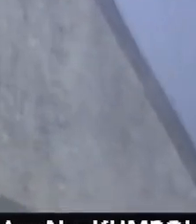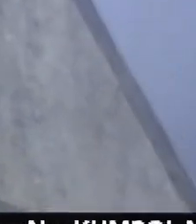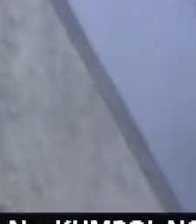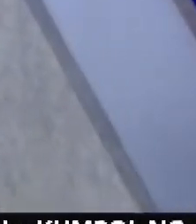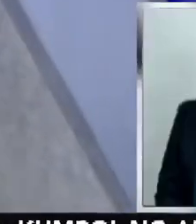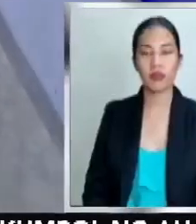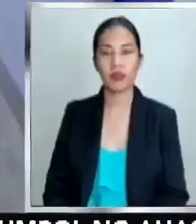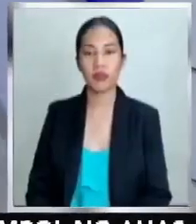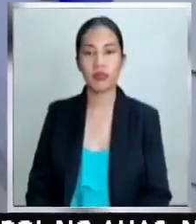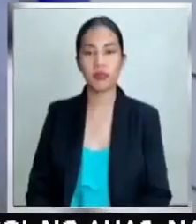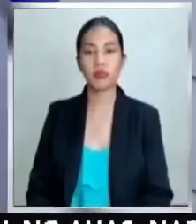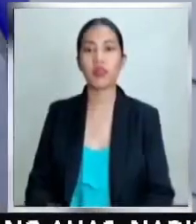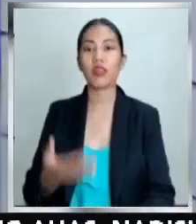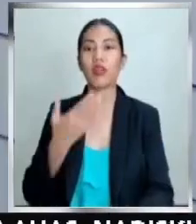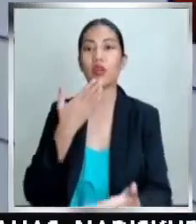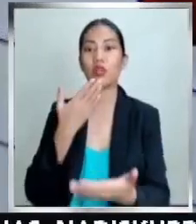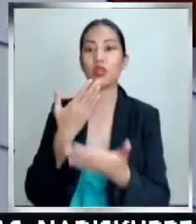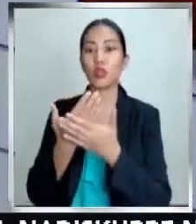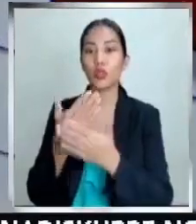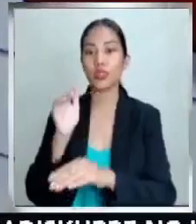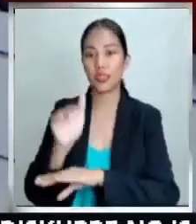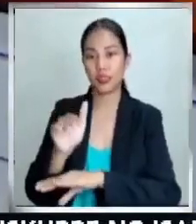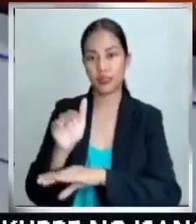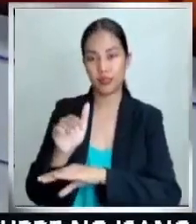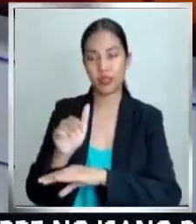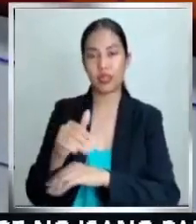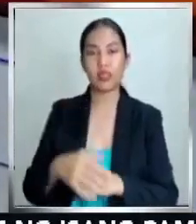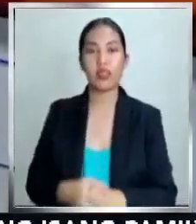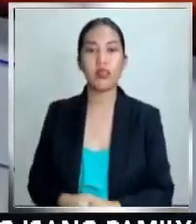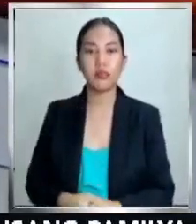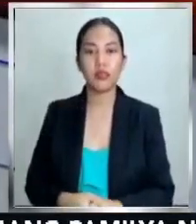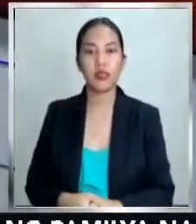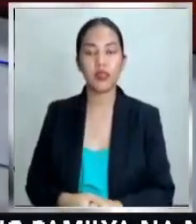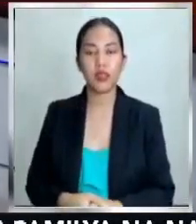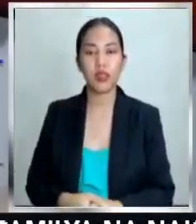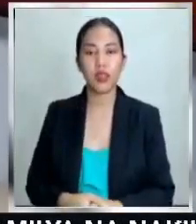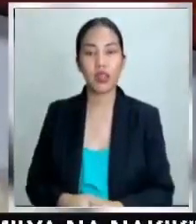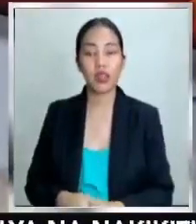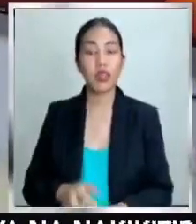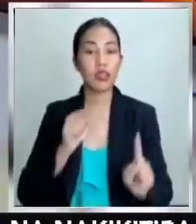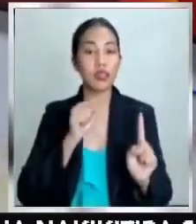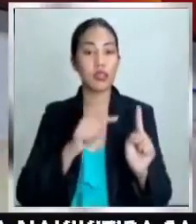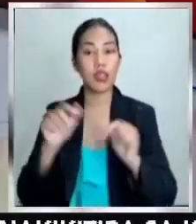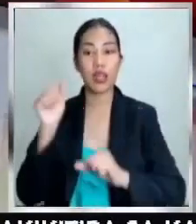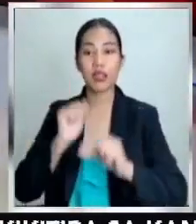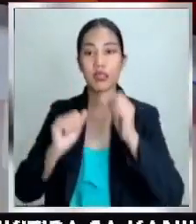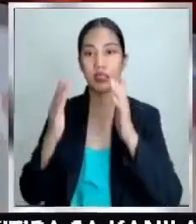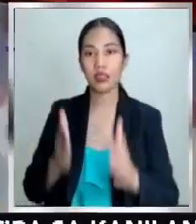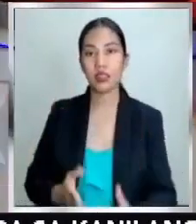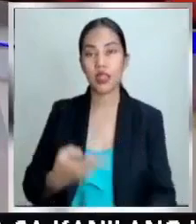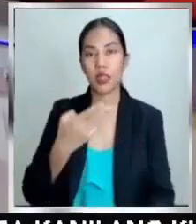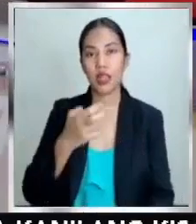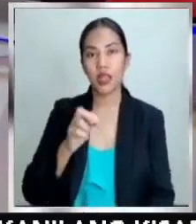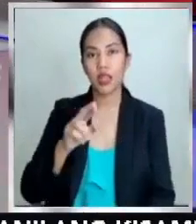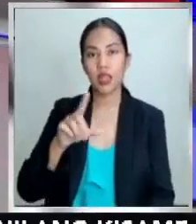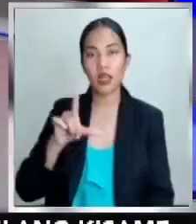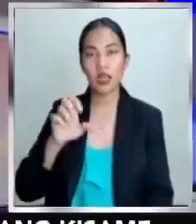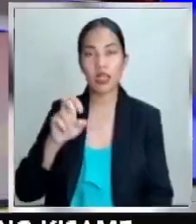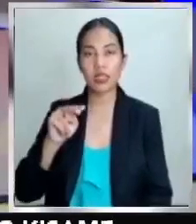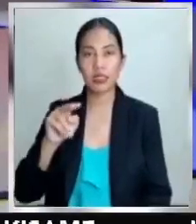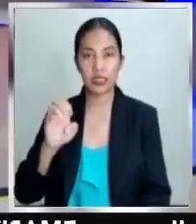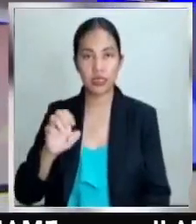Good evening mga kapuso! Dahil sa matinding bashing, naisip daw ni magandang Dilag star, Herlyn Budol na mag-back out na sa Miss Grand